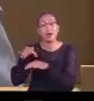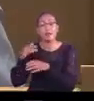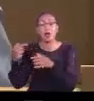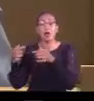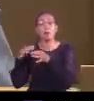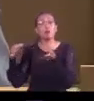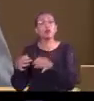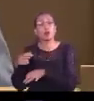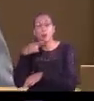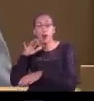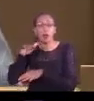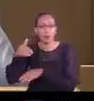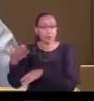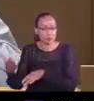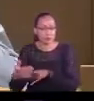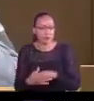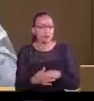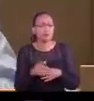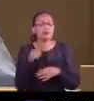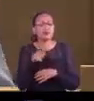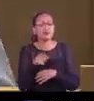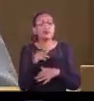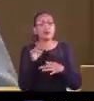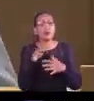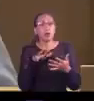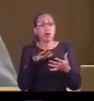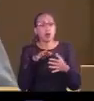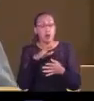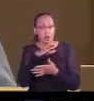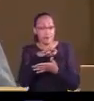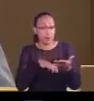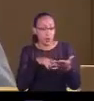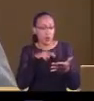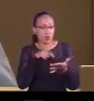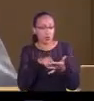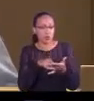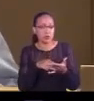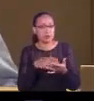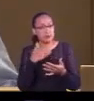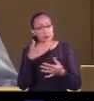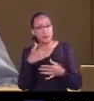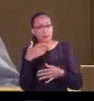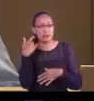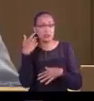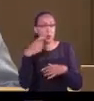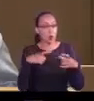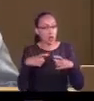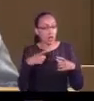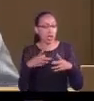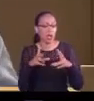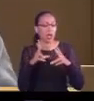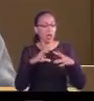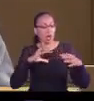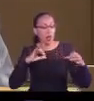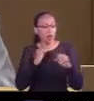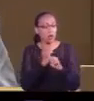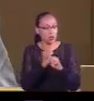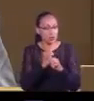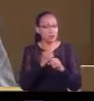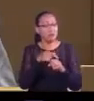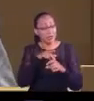pour noter, et ça a été dit dans le rapport, je remercie le collègue de l'avoir, dans sa synthèse synthétique,